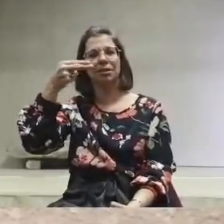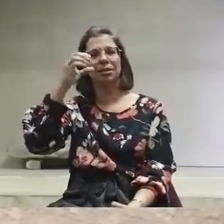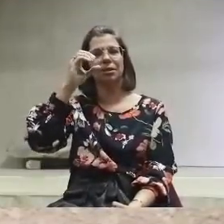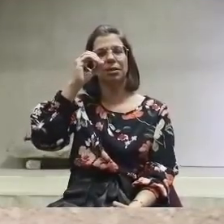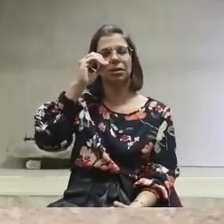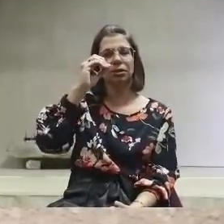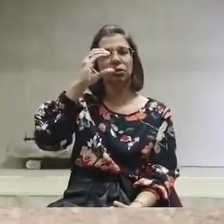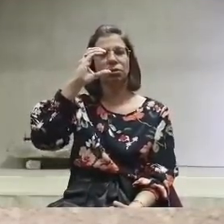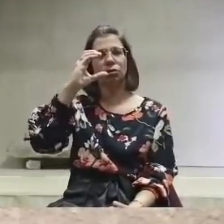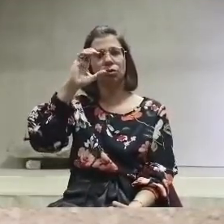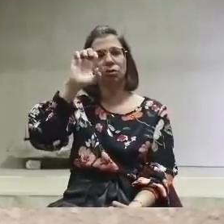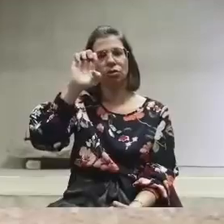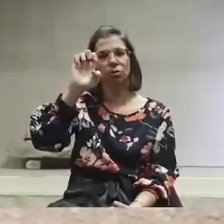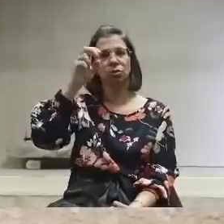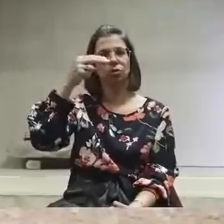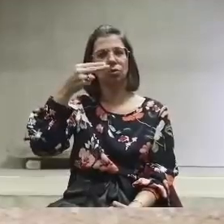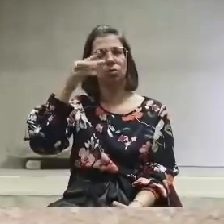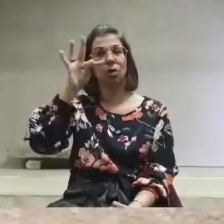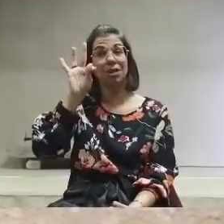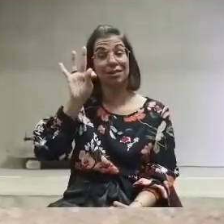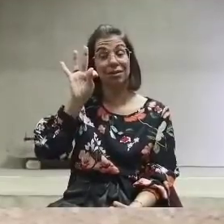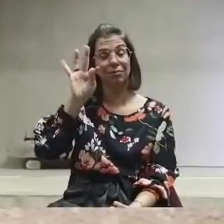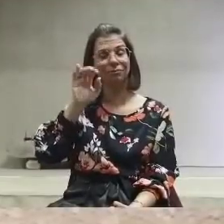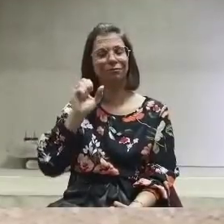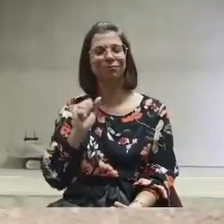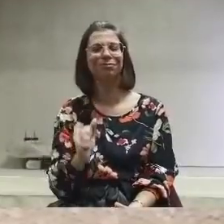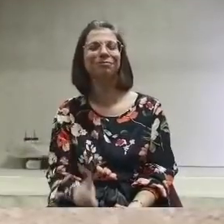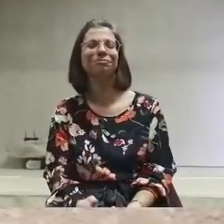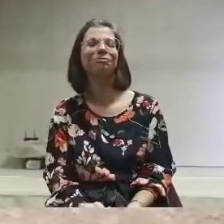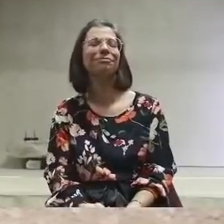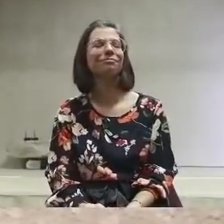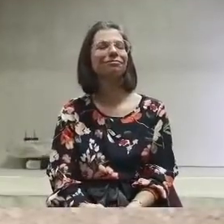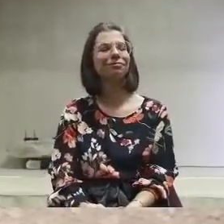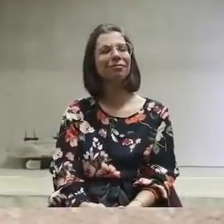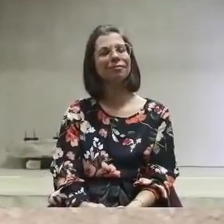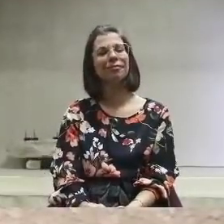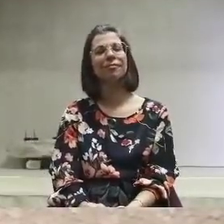ne vous concernait pas. Cette affaire ne vous concernait pas. Alléluia.